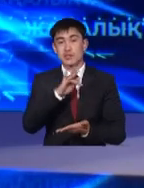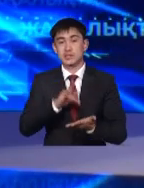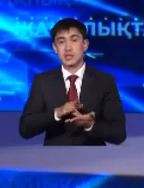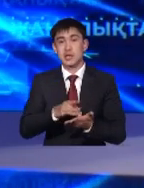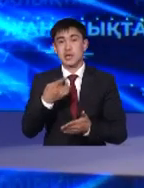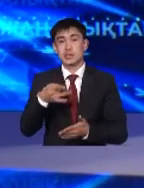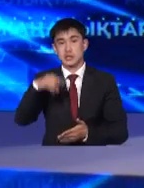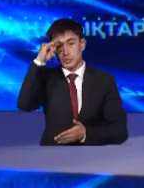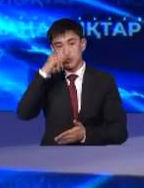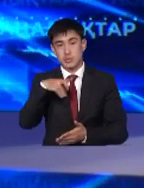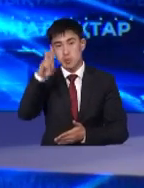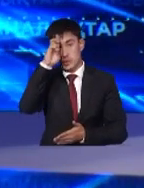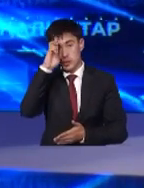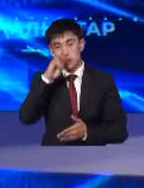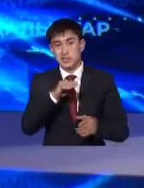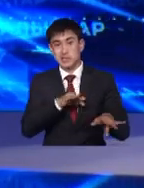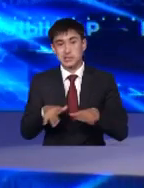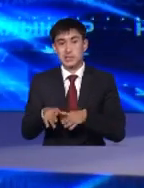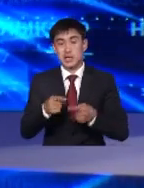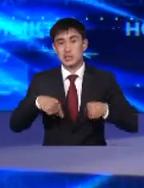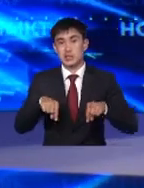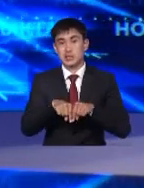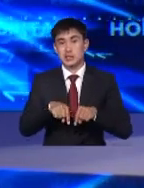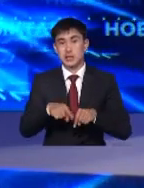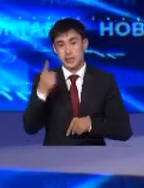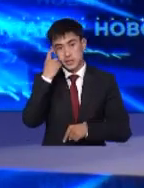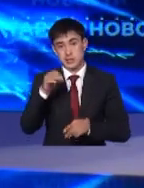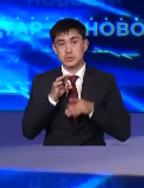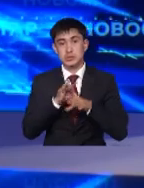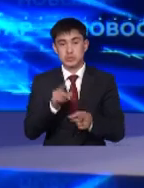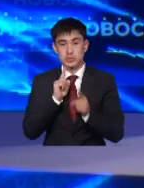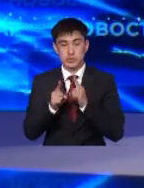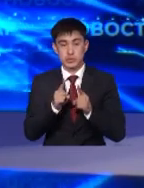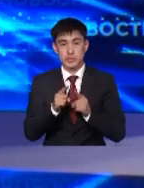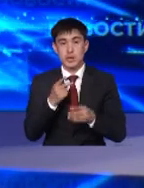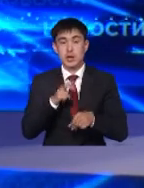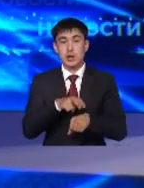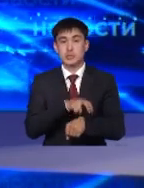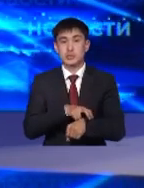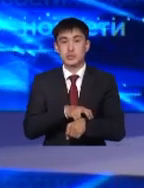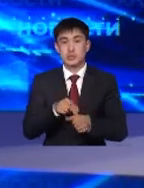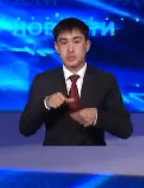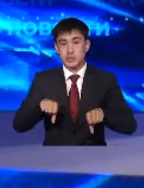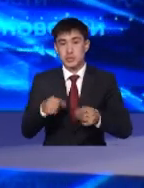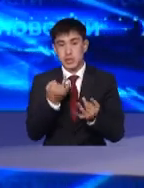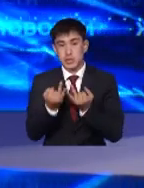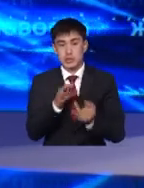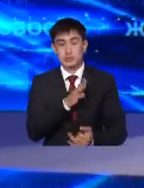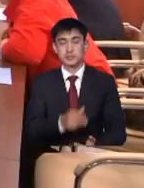Қазақстан Республикасы мемлекеттік істер агенттігінің департаментінде кеңес өтті. Мәселе комиссия мүшелерімен қаралды.